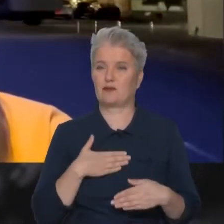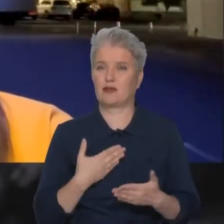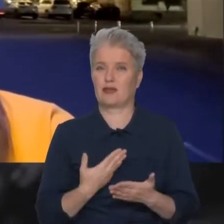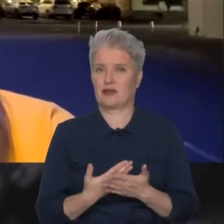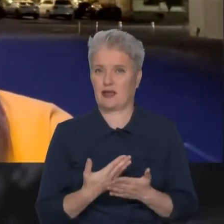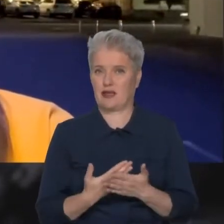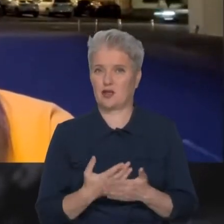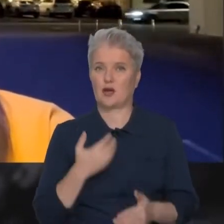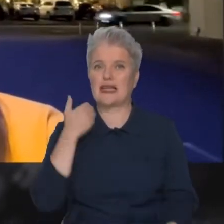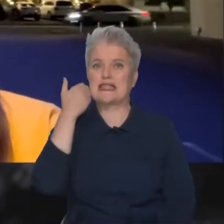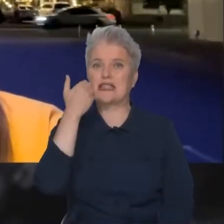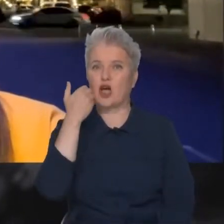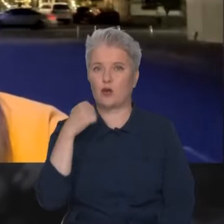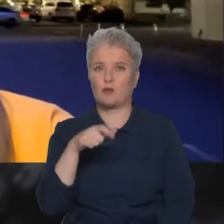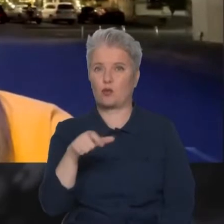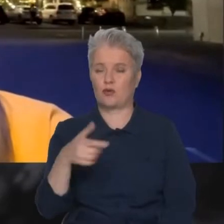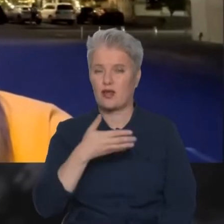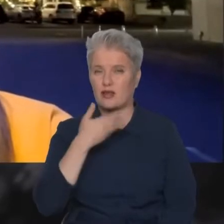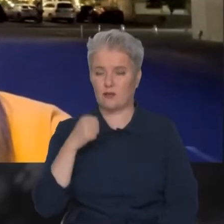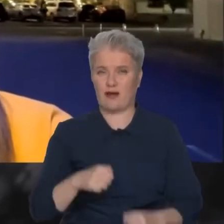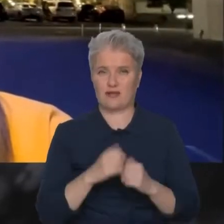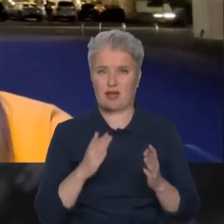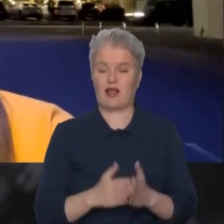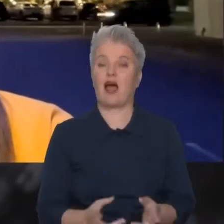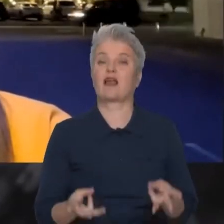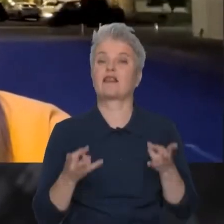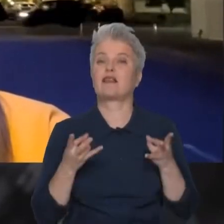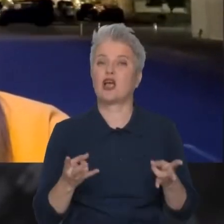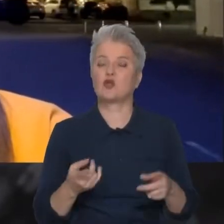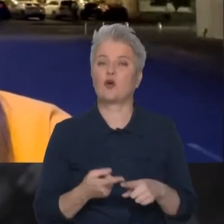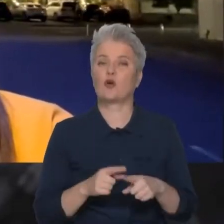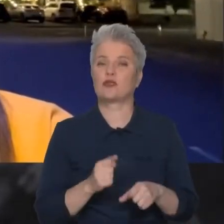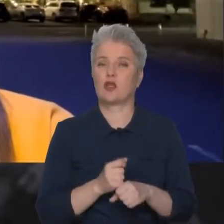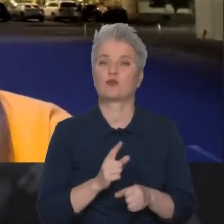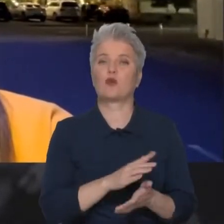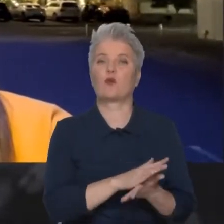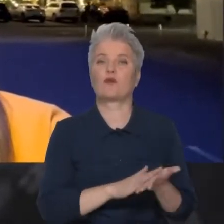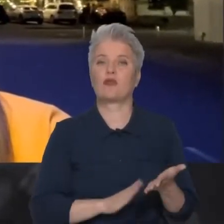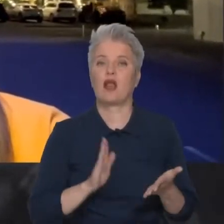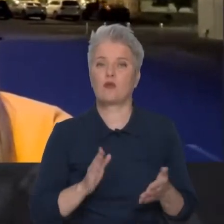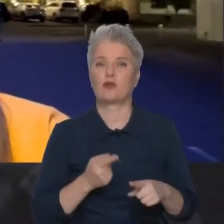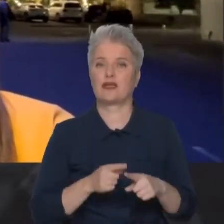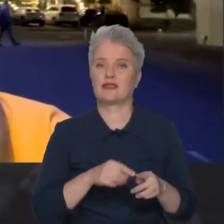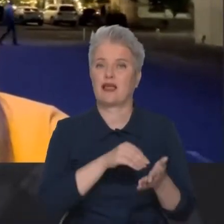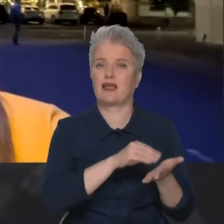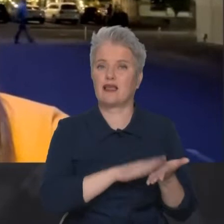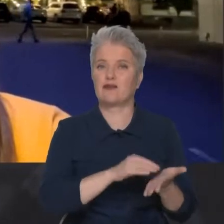чомусь так здається, що сорому там немає взагалі. Скажіть, а для чого все це робиться? Що далі буде з цією інформацією? На що ви